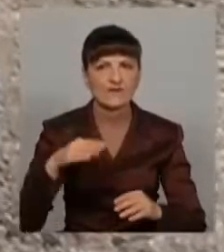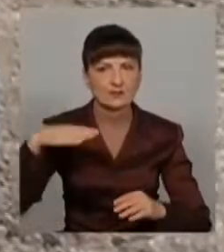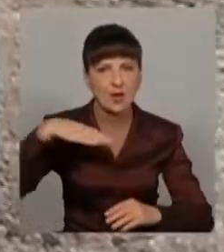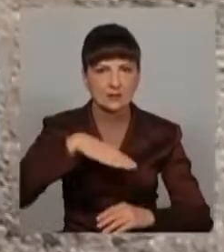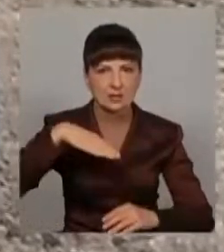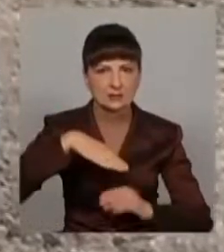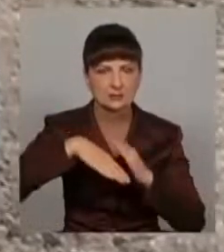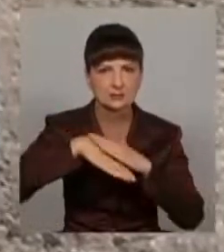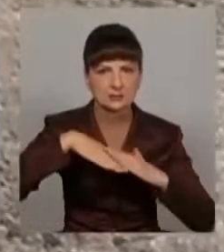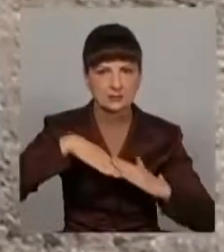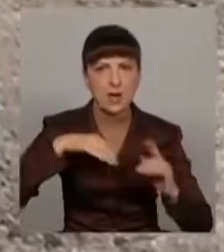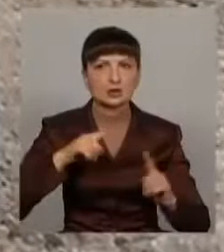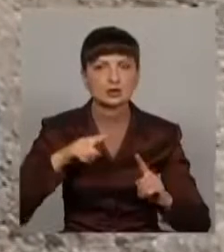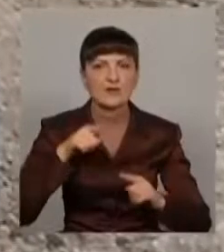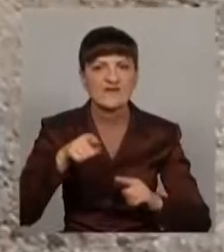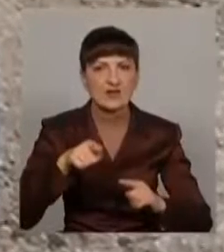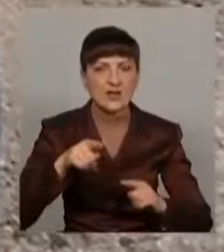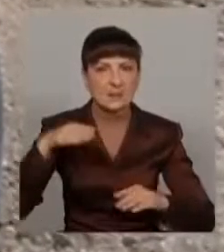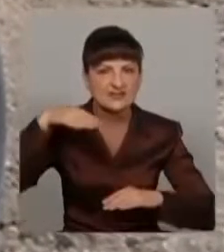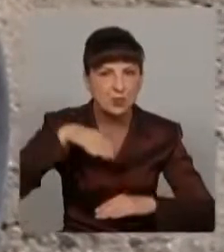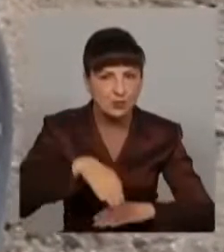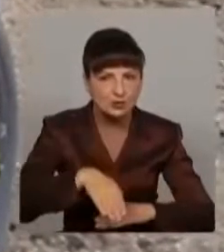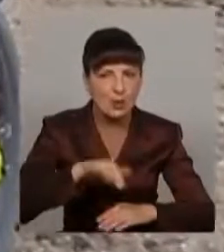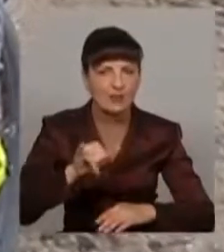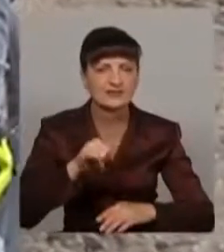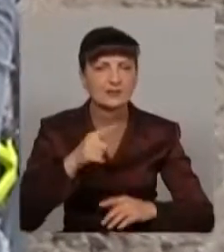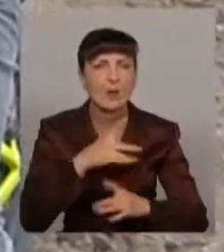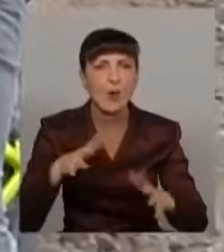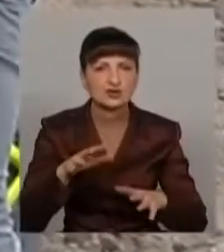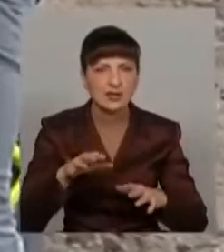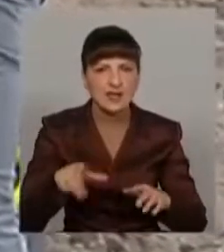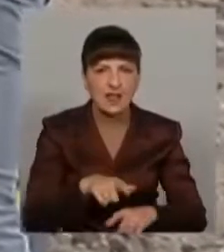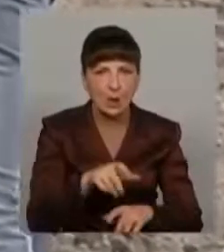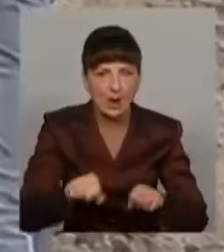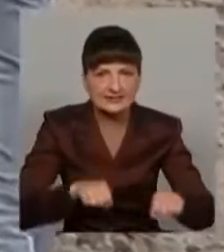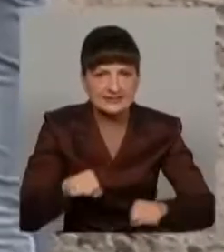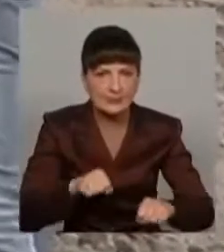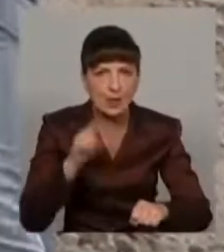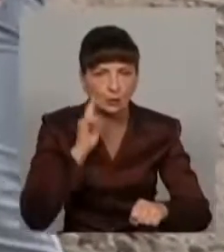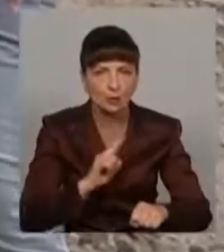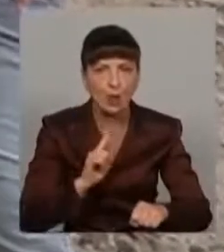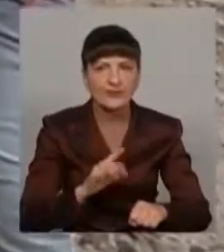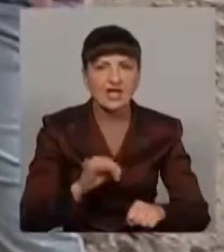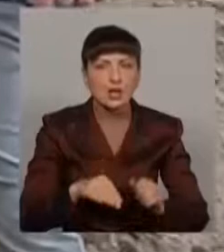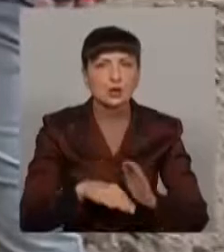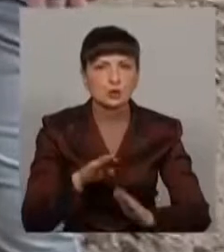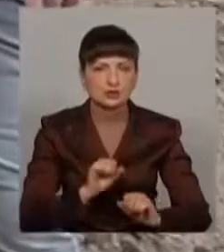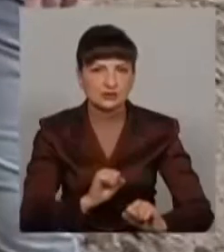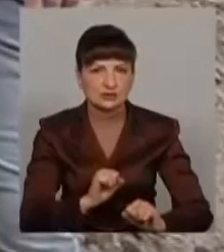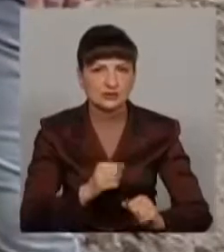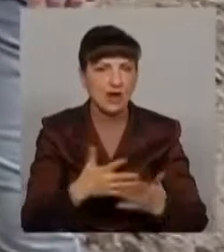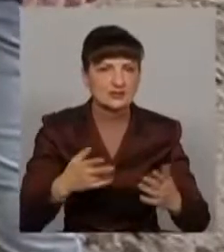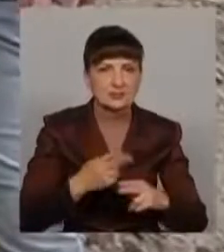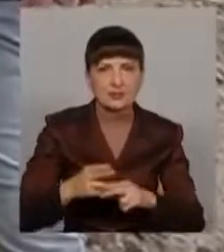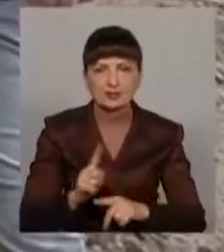таким образом, чтобы вы при спуске у вас было больше сцепления с дорогой и лучше сопротивление всем